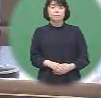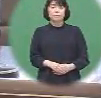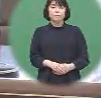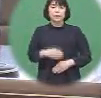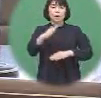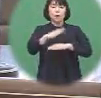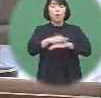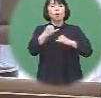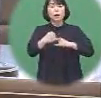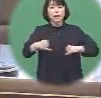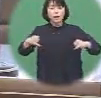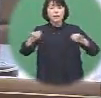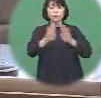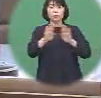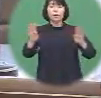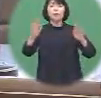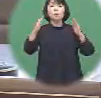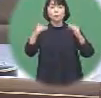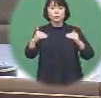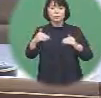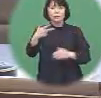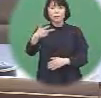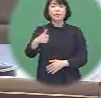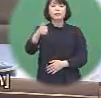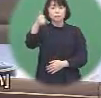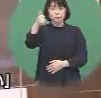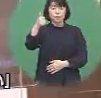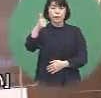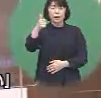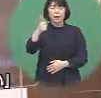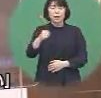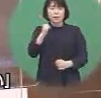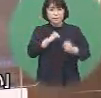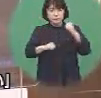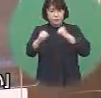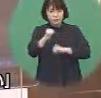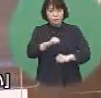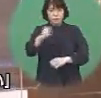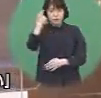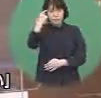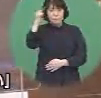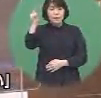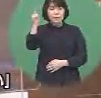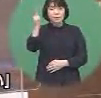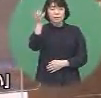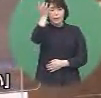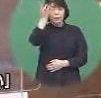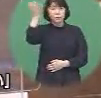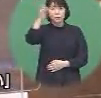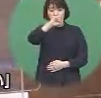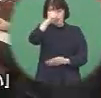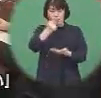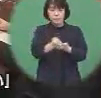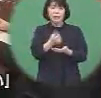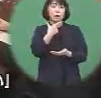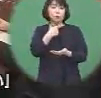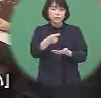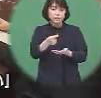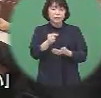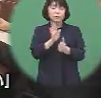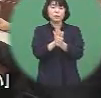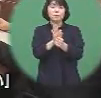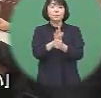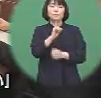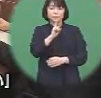オンラインで開かれた開講式で品川市長は自由奔放な提案で夢をかなえてほしいと